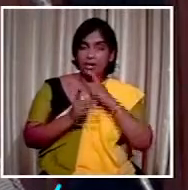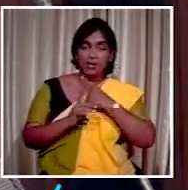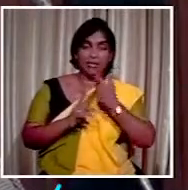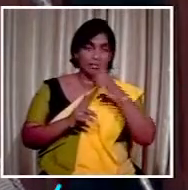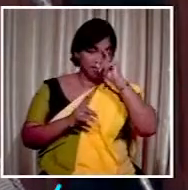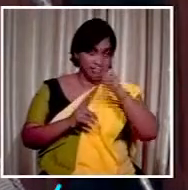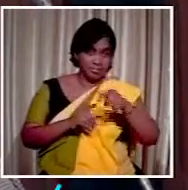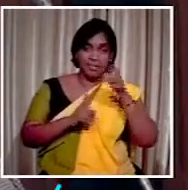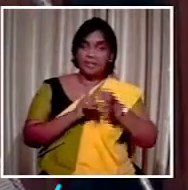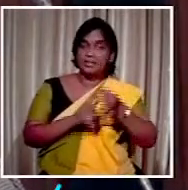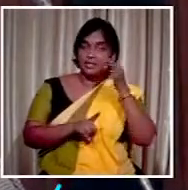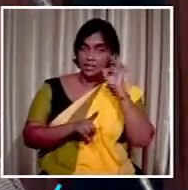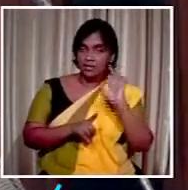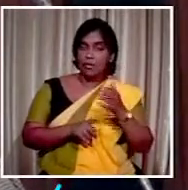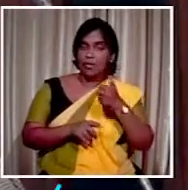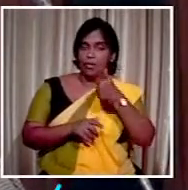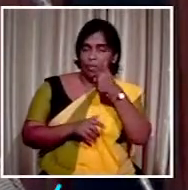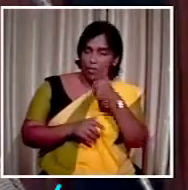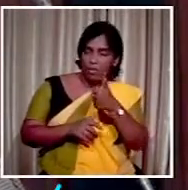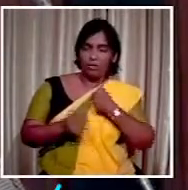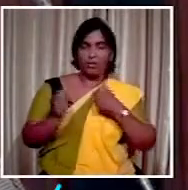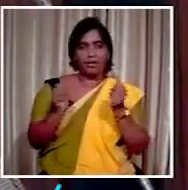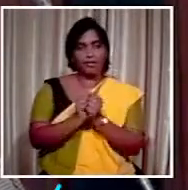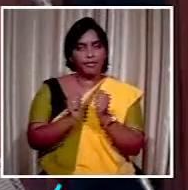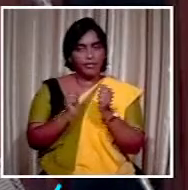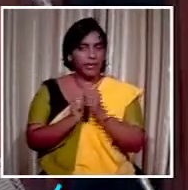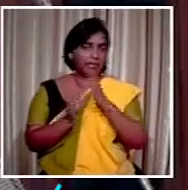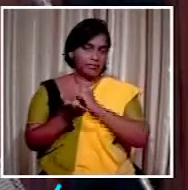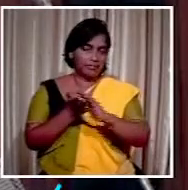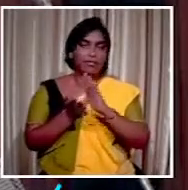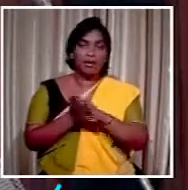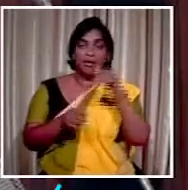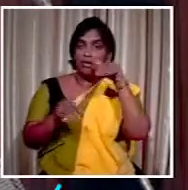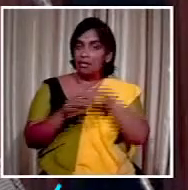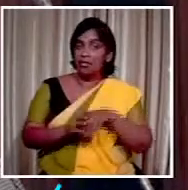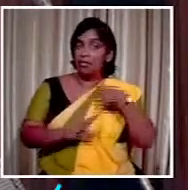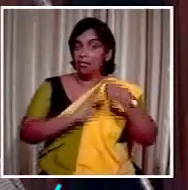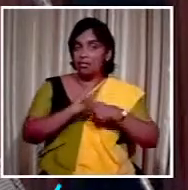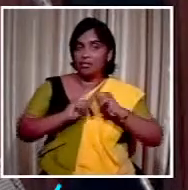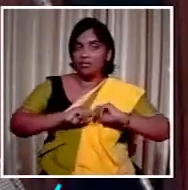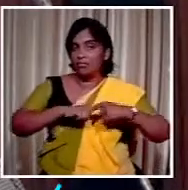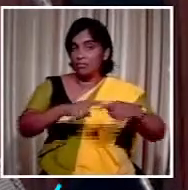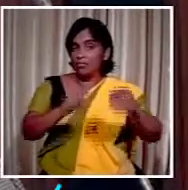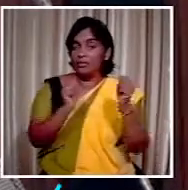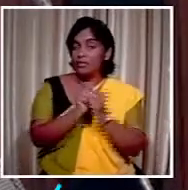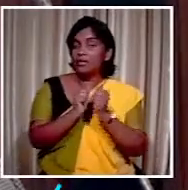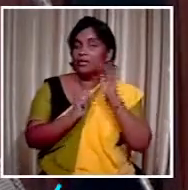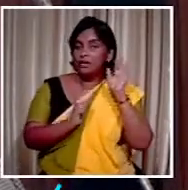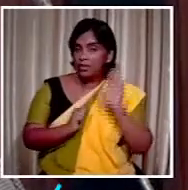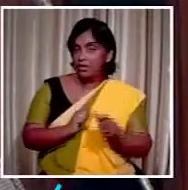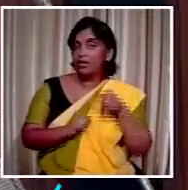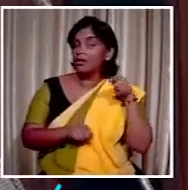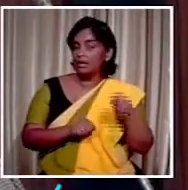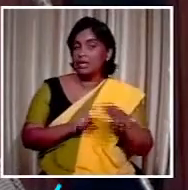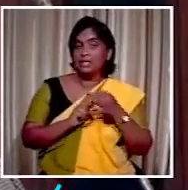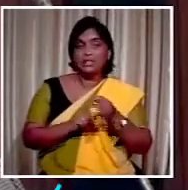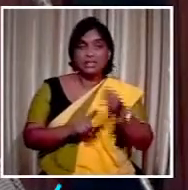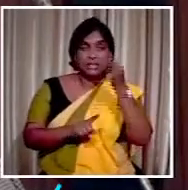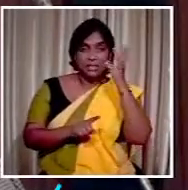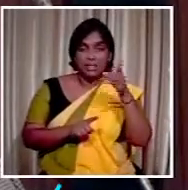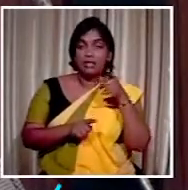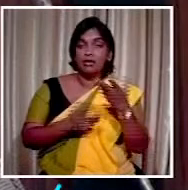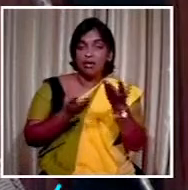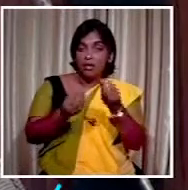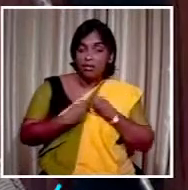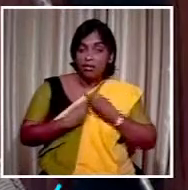tuma sadbhavayen kalat me kramaya tula rataka pavatma rada pavatinne me janadhipati dure